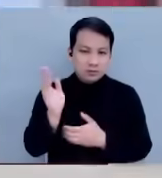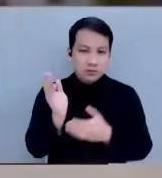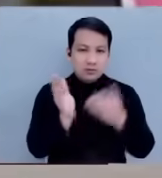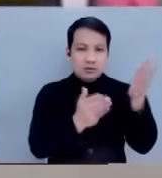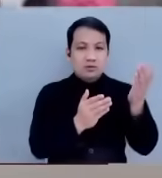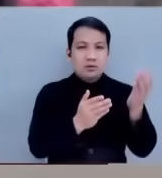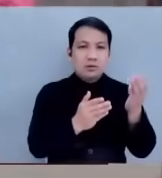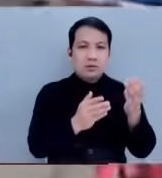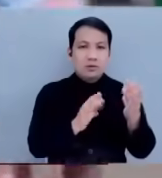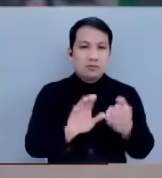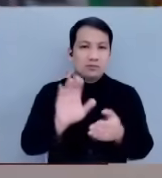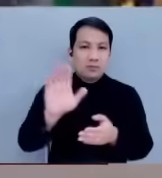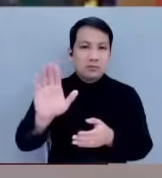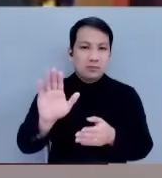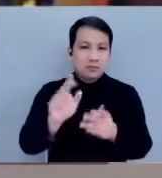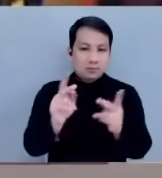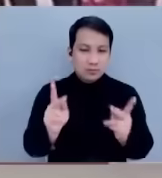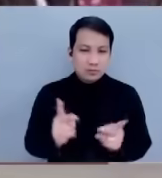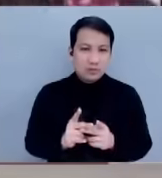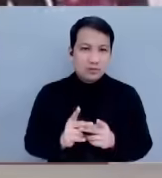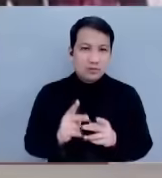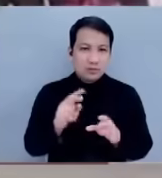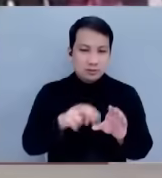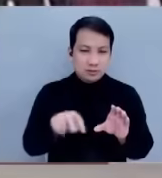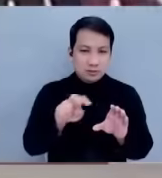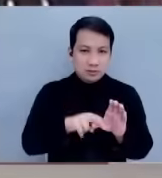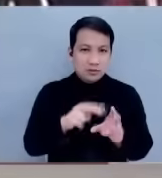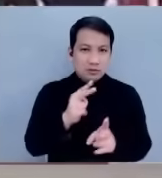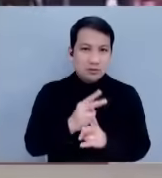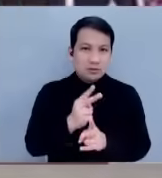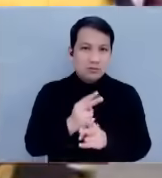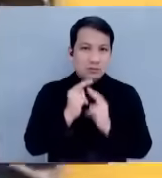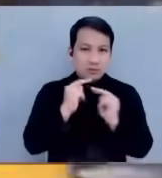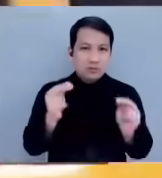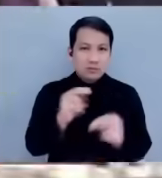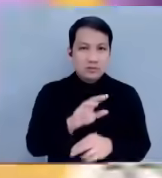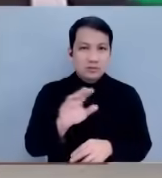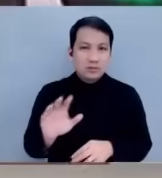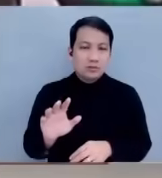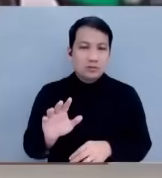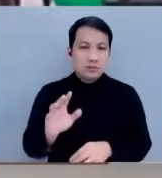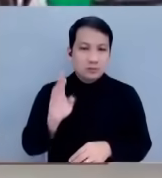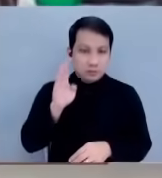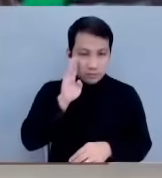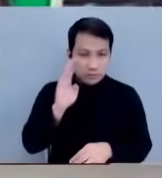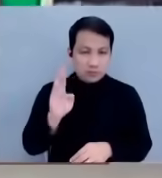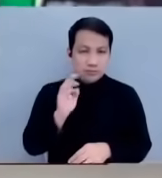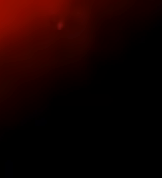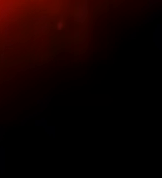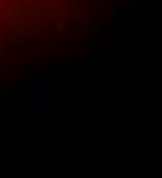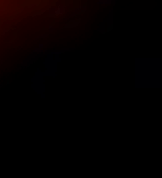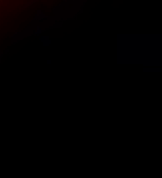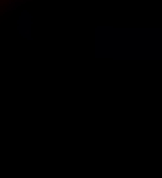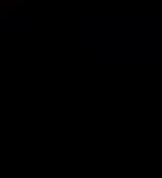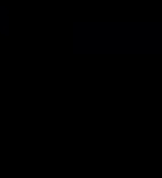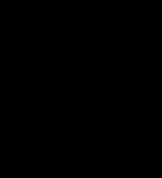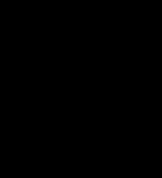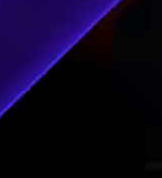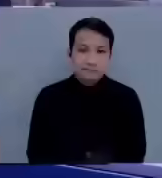sa kanilang lugar gamit ang mga truck at van. Nagbabalita mula sa frontline, Brian Basa, News 5.